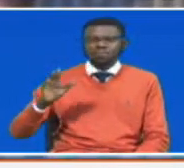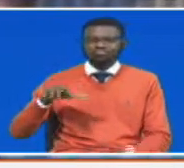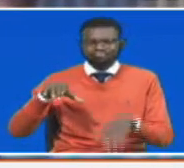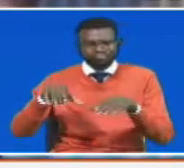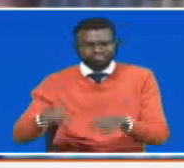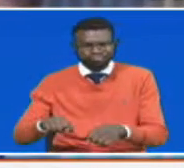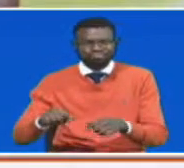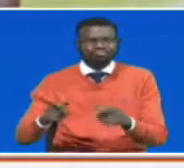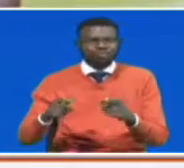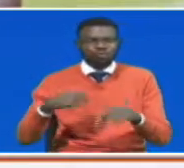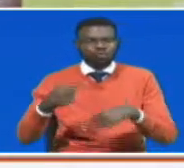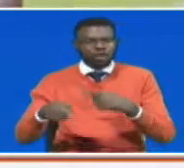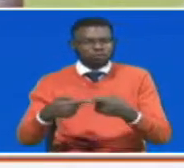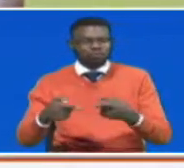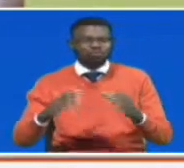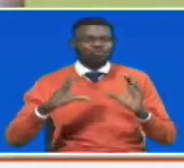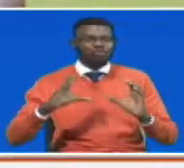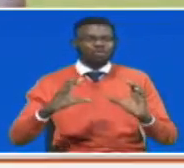msimu huu.